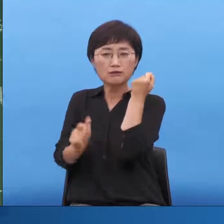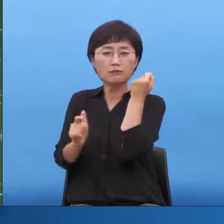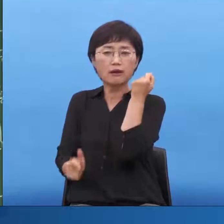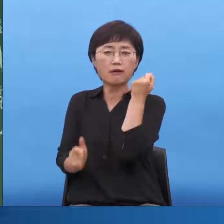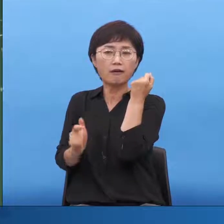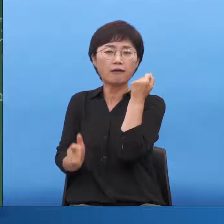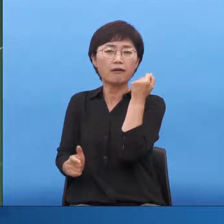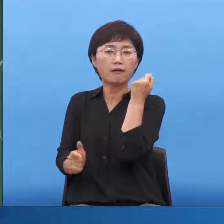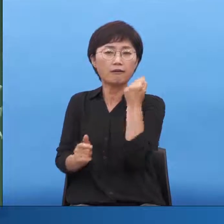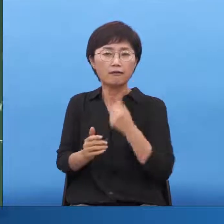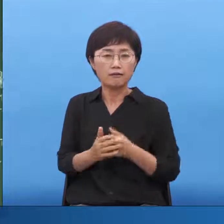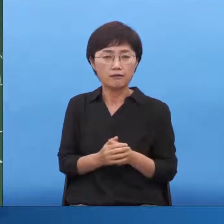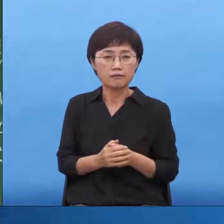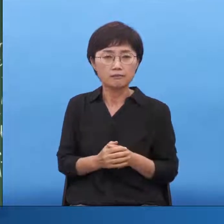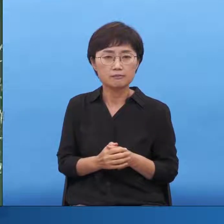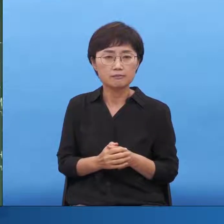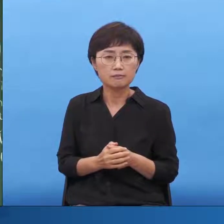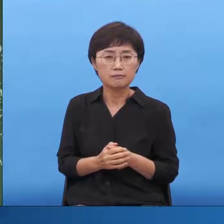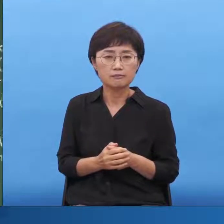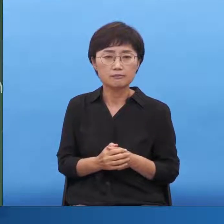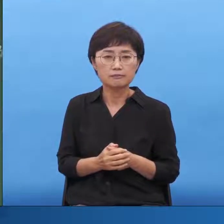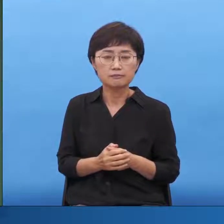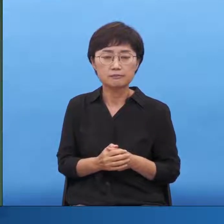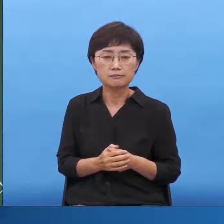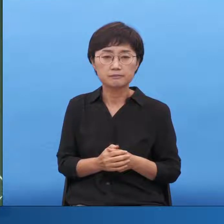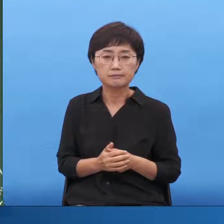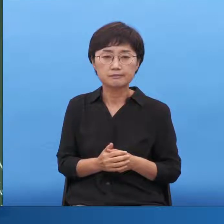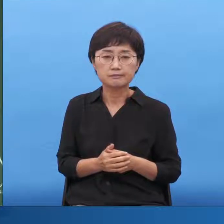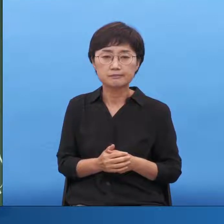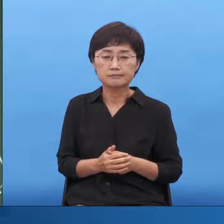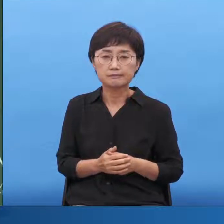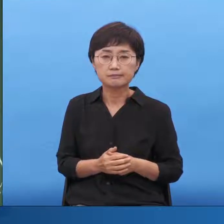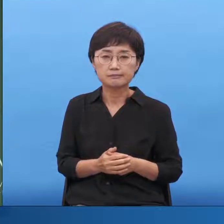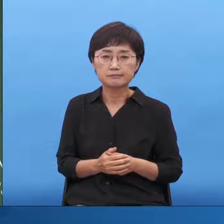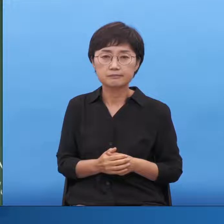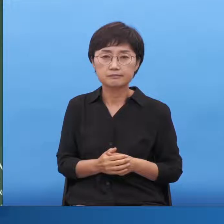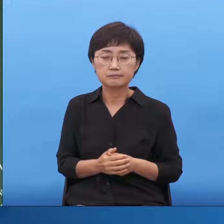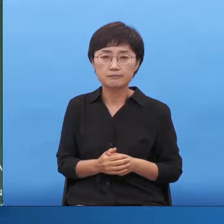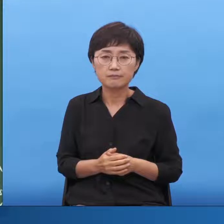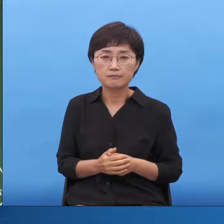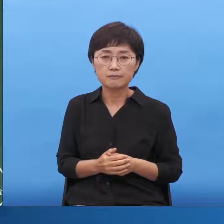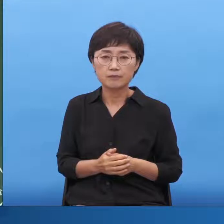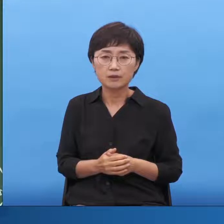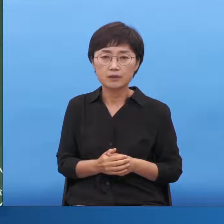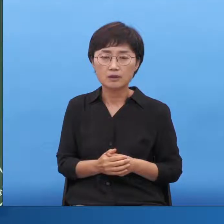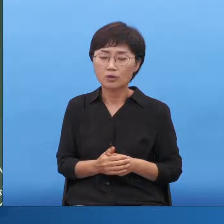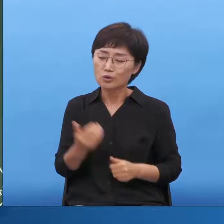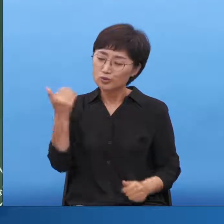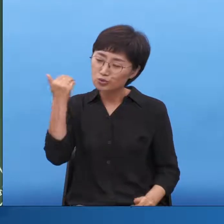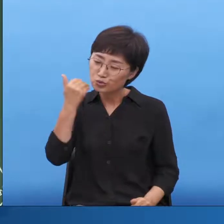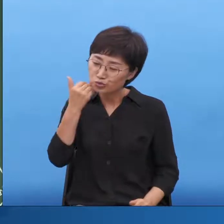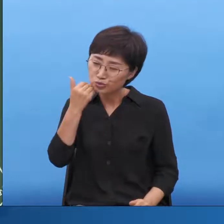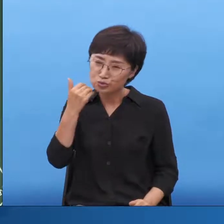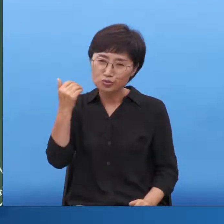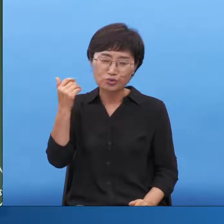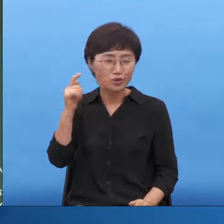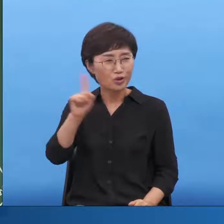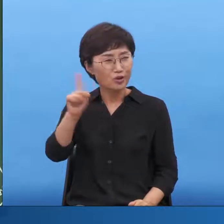遇到问题就已经形成了能胜过去的体质。 그래서 그럽니다. 所以这样。 어떤 분은 그 목사님들도 메시지를 너무 그